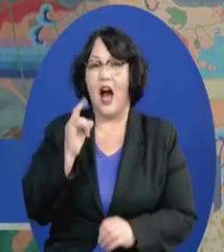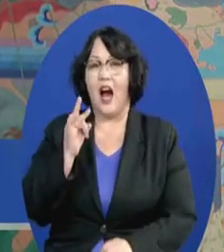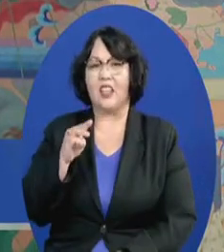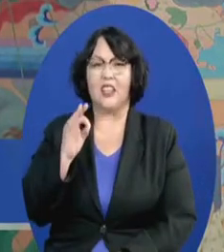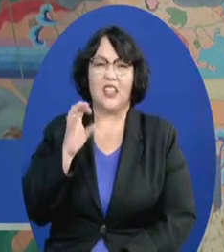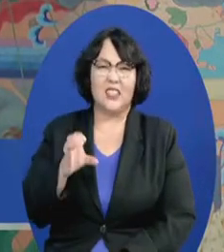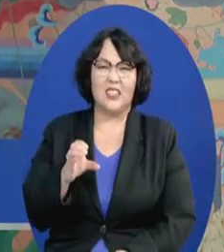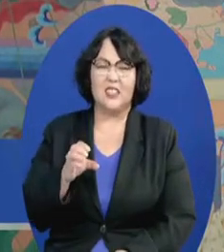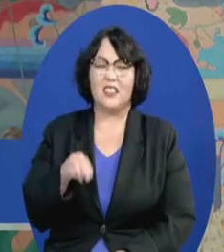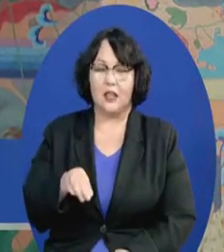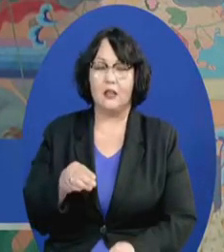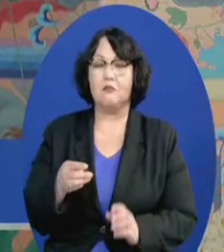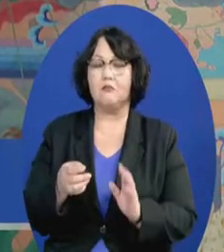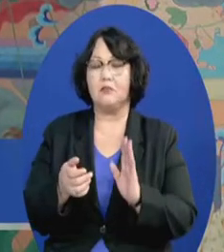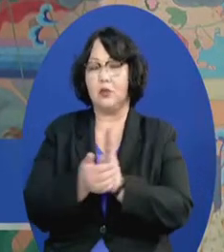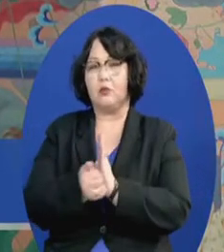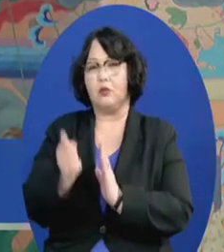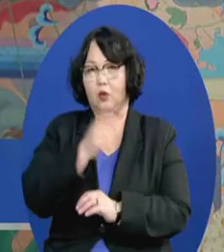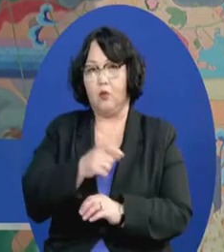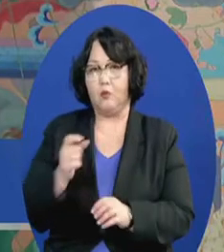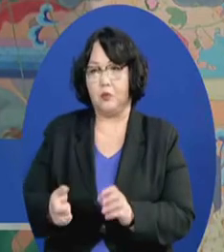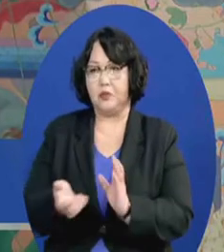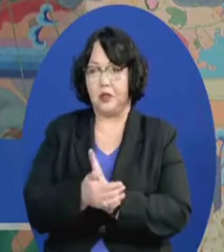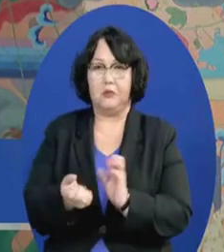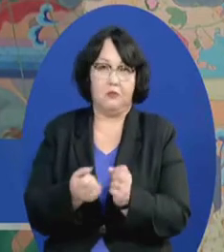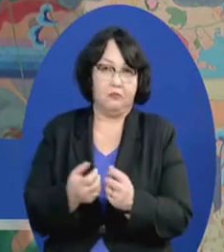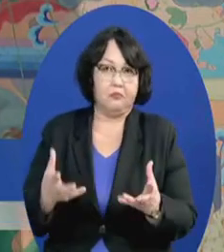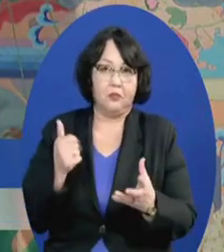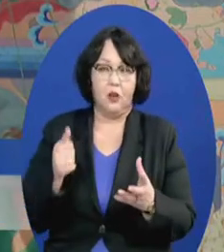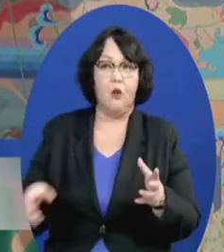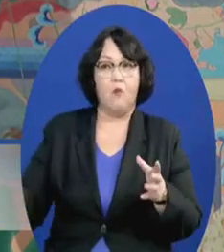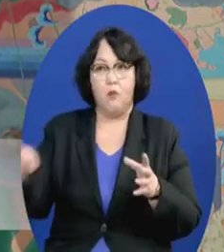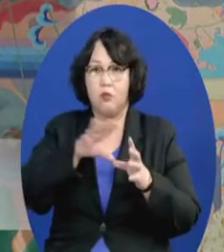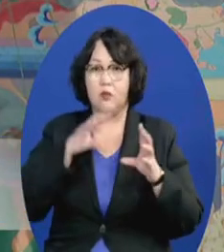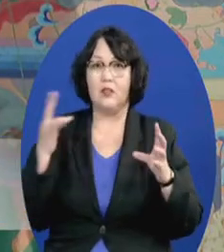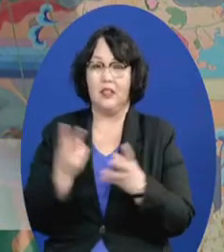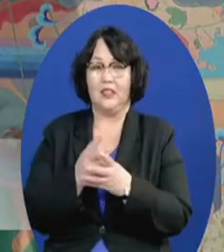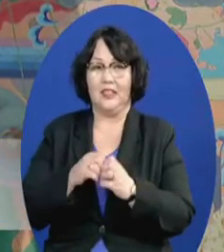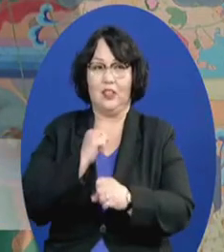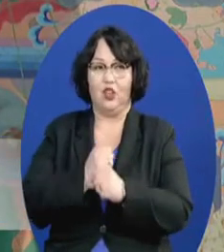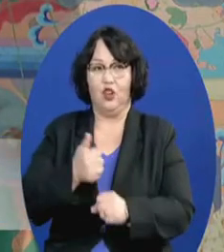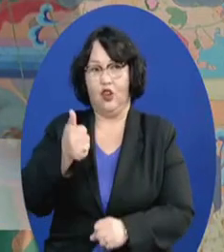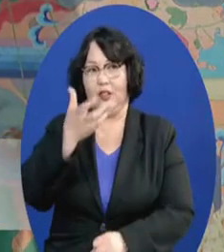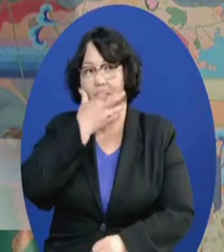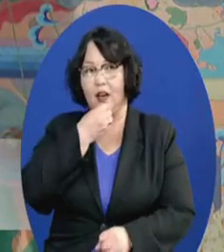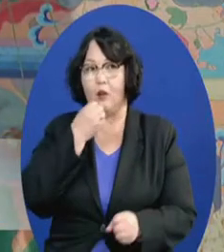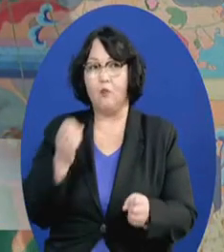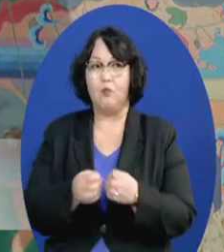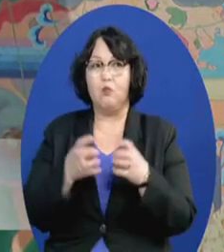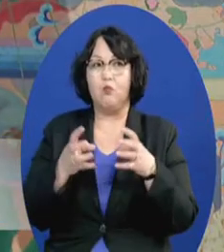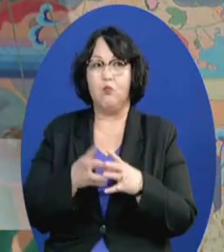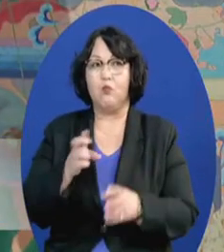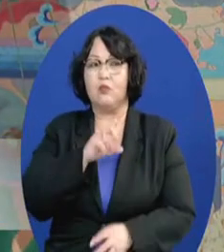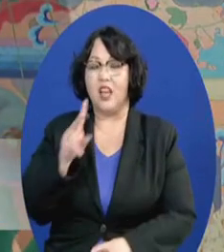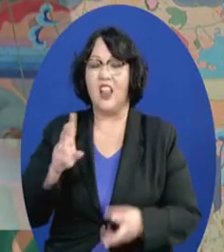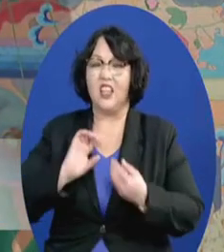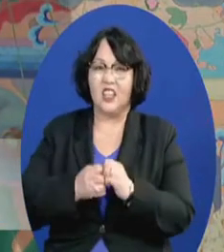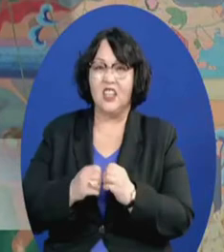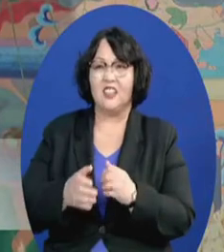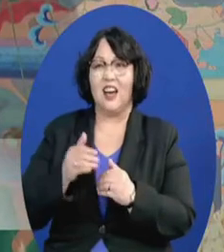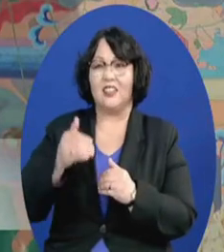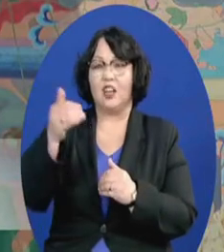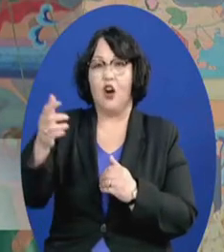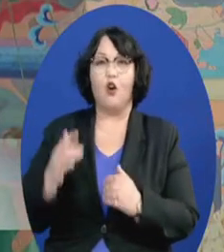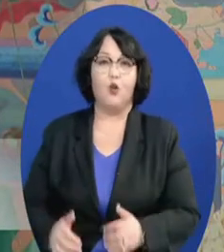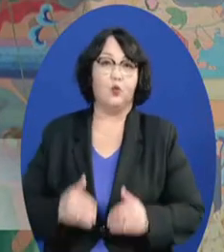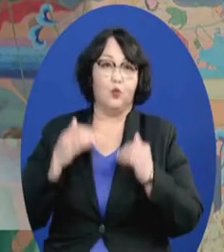шинээр төрж гарч ирж байгаа. Энэ бүх артистууд бүгнөр нийлээд яг гоё бүтээл гаргах, үүнийг цаашаа хөгжүүлэх